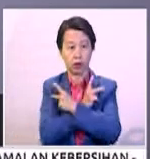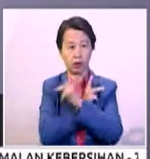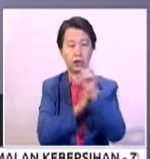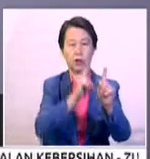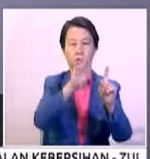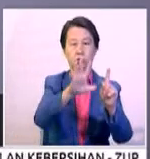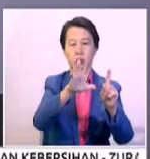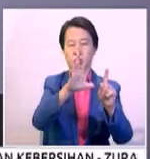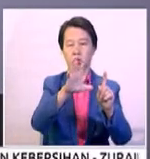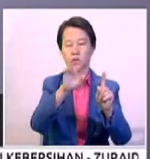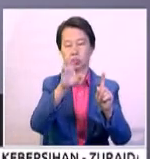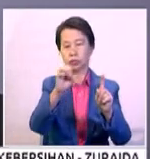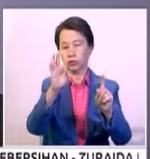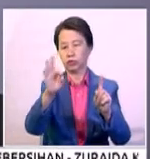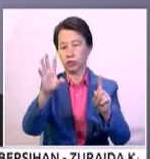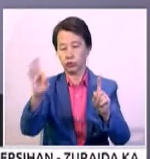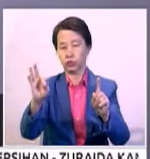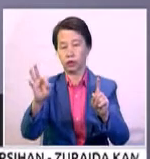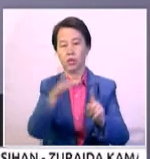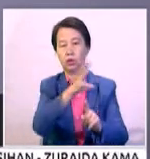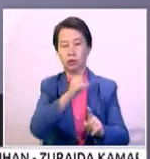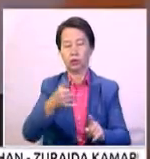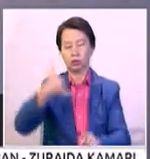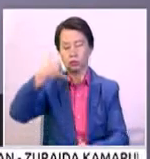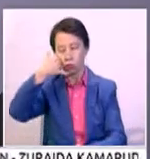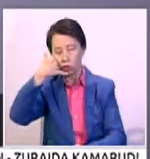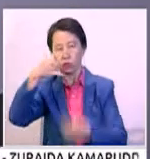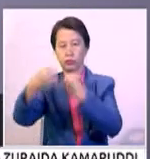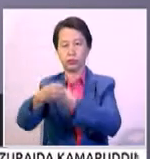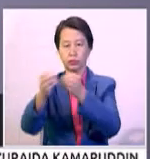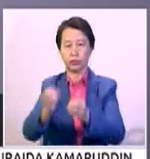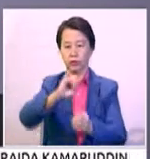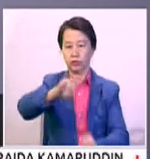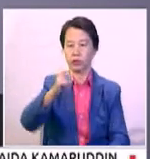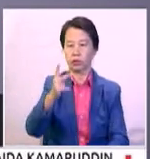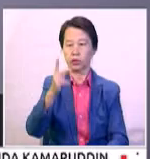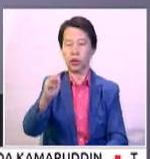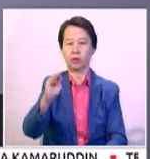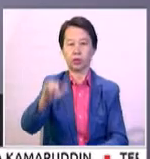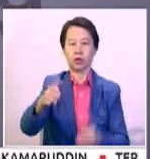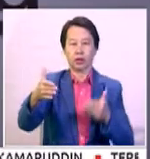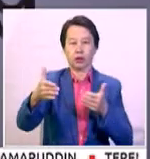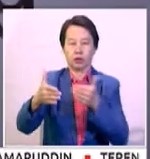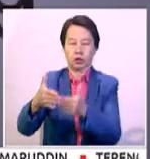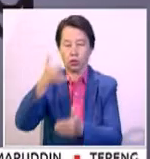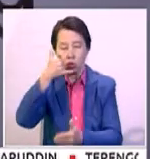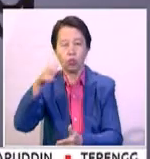15999 dan menghubungi pejabat JKM yang berhampiran.